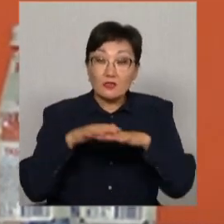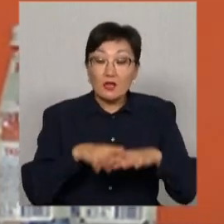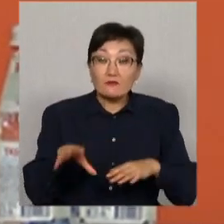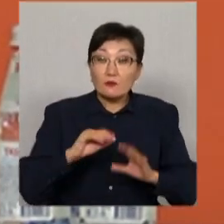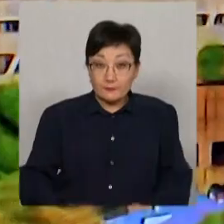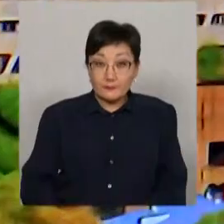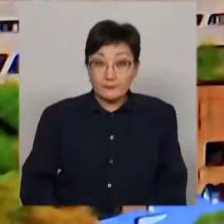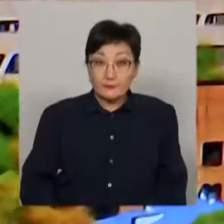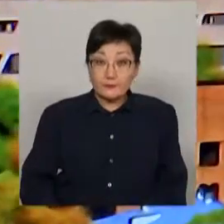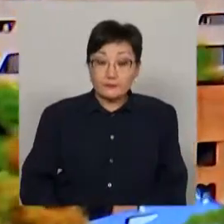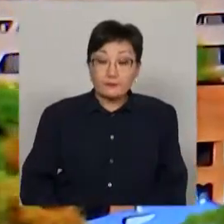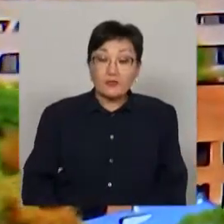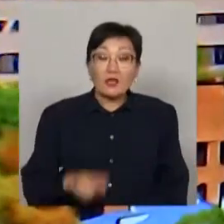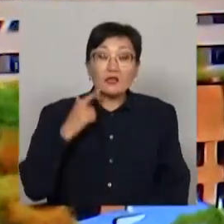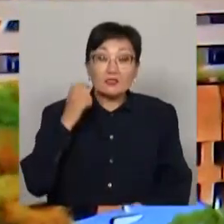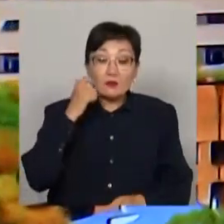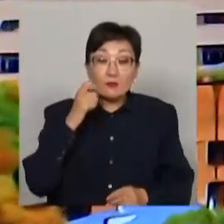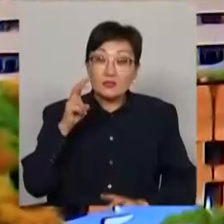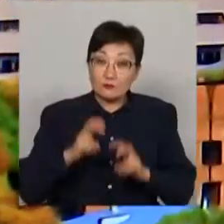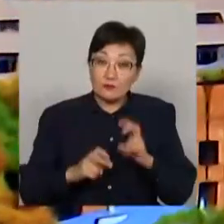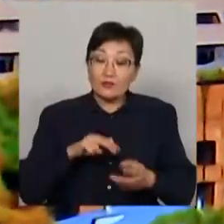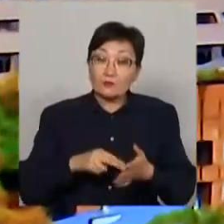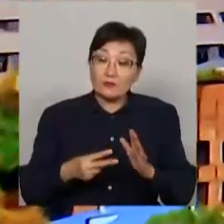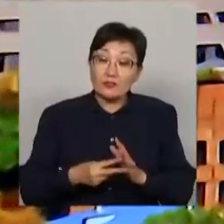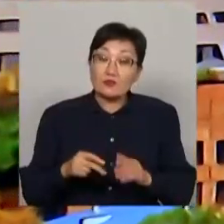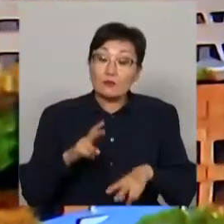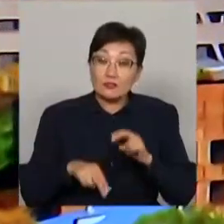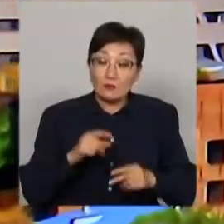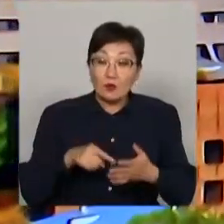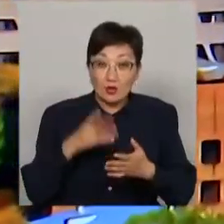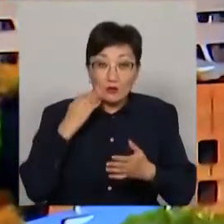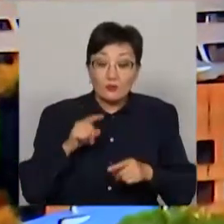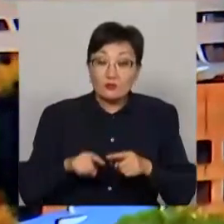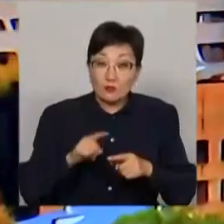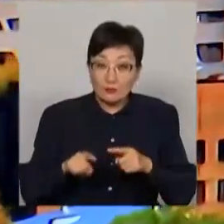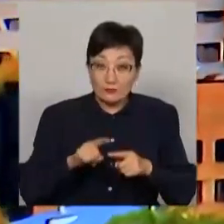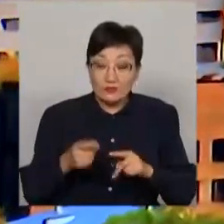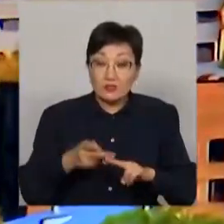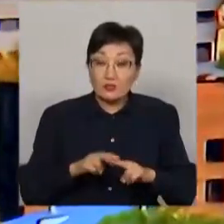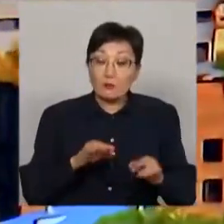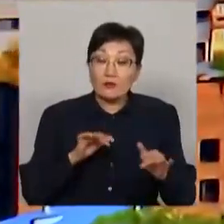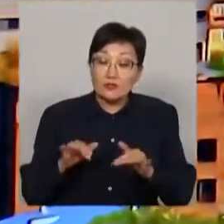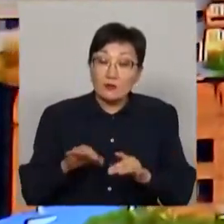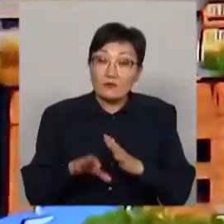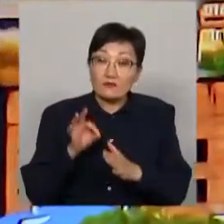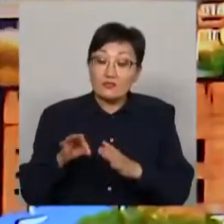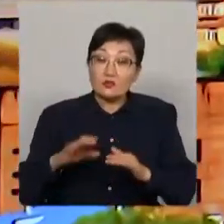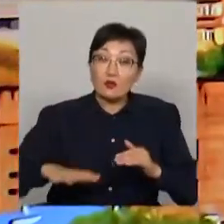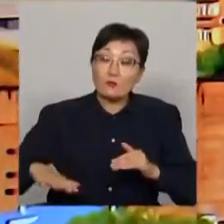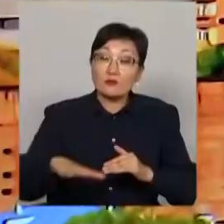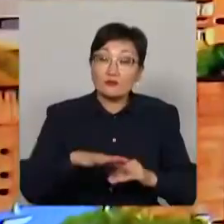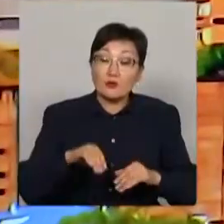мира. Сахарный завод намерен построить в Алматы в ближайшие годы. Сейчас идет процесс выбора участка и